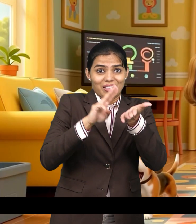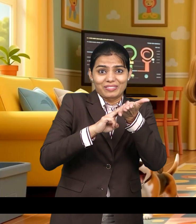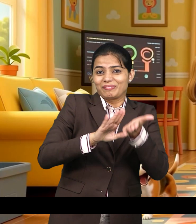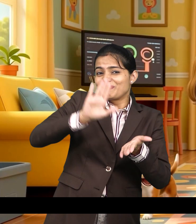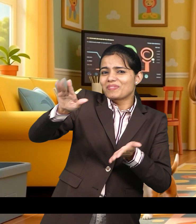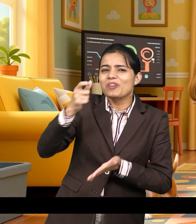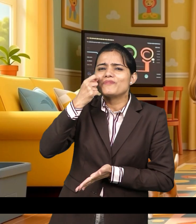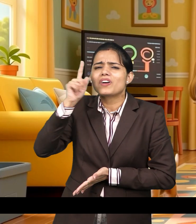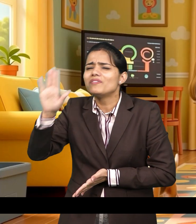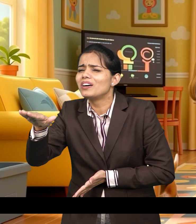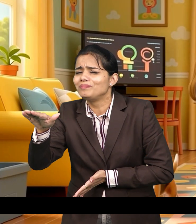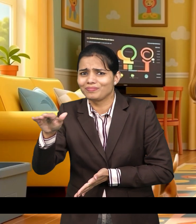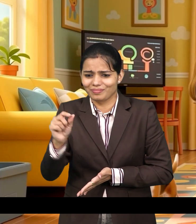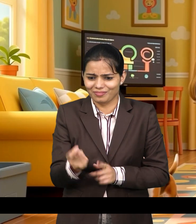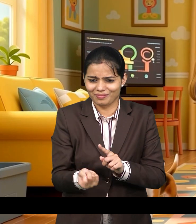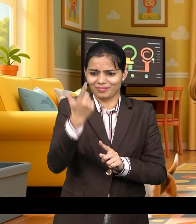அப்பா,